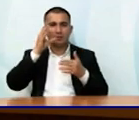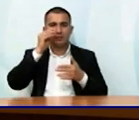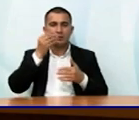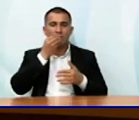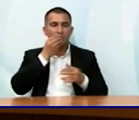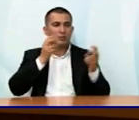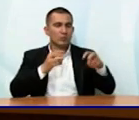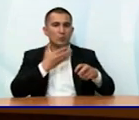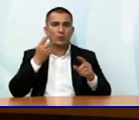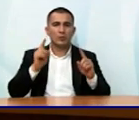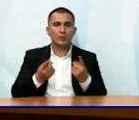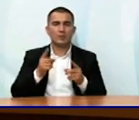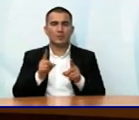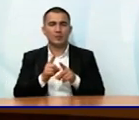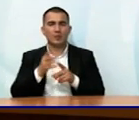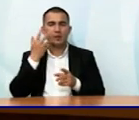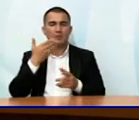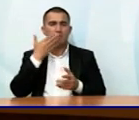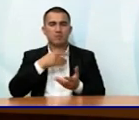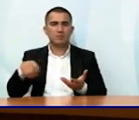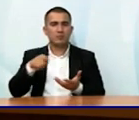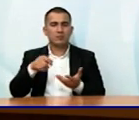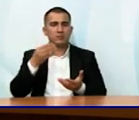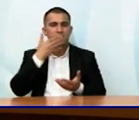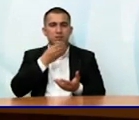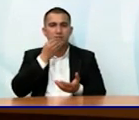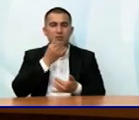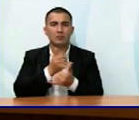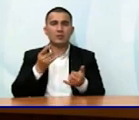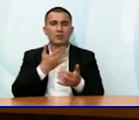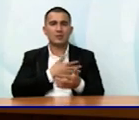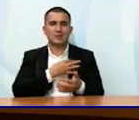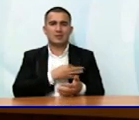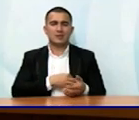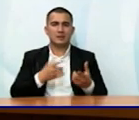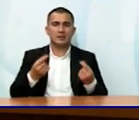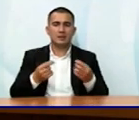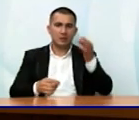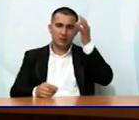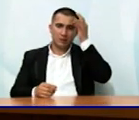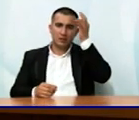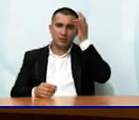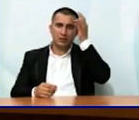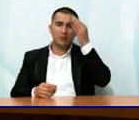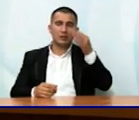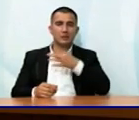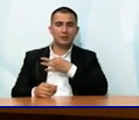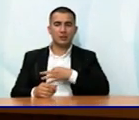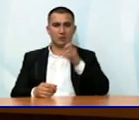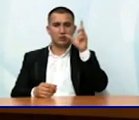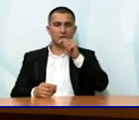bilinishini va u kechqurun osh tuzgan paytda bitta nasiba egasi kamligini, urushga ketgan o'g'lini sog'inayotganligini shu